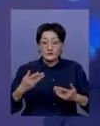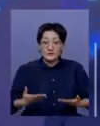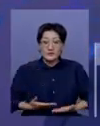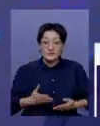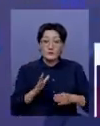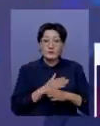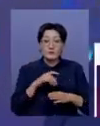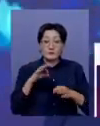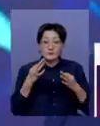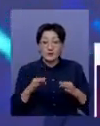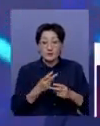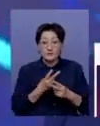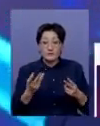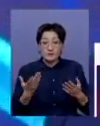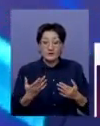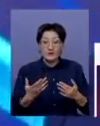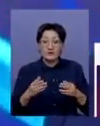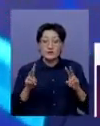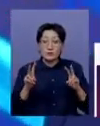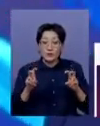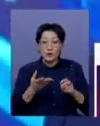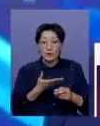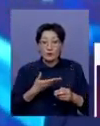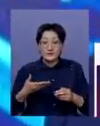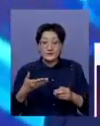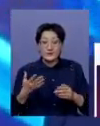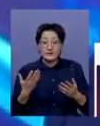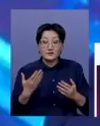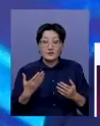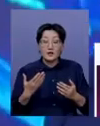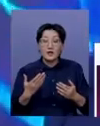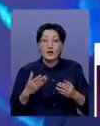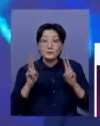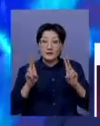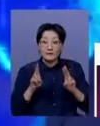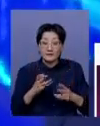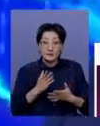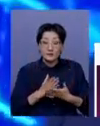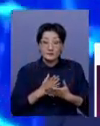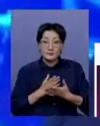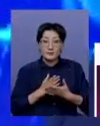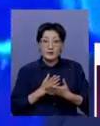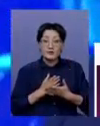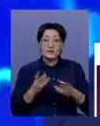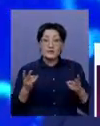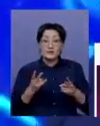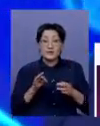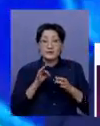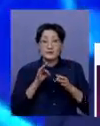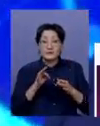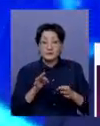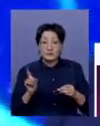мы посмотрим по какой санкции у нас какая санкция предусмотрена надо отметить что